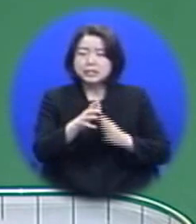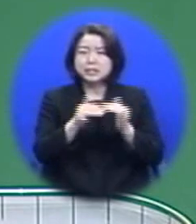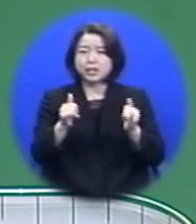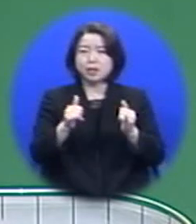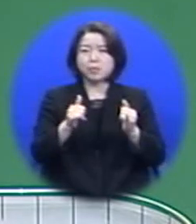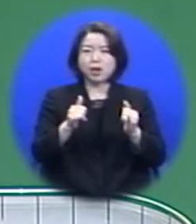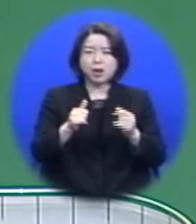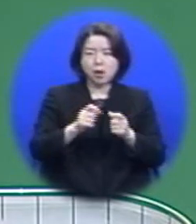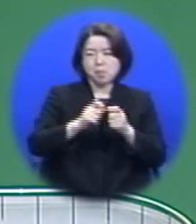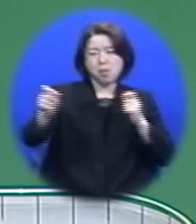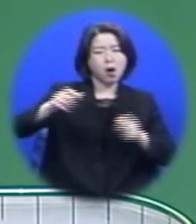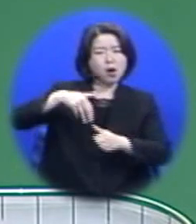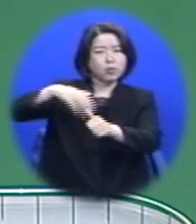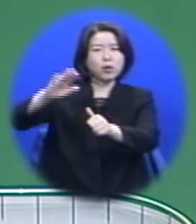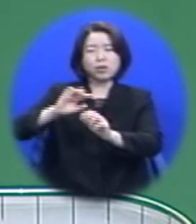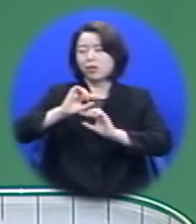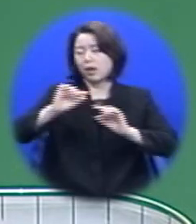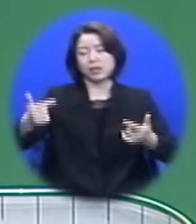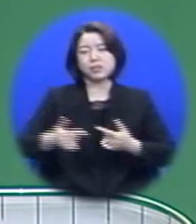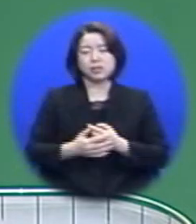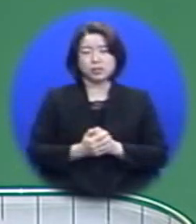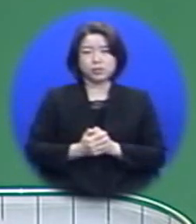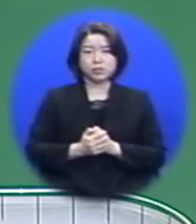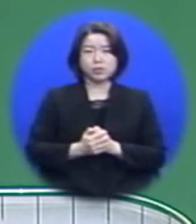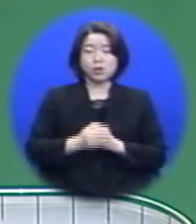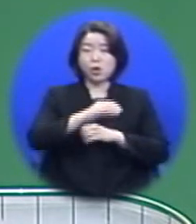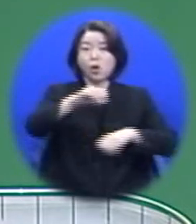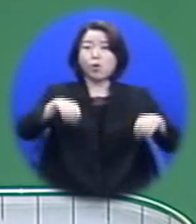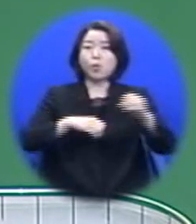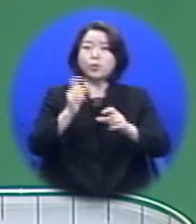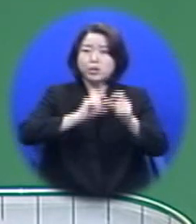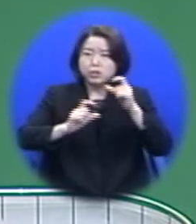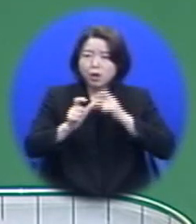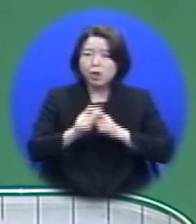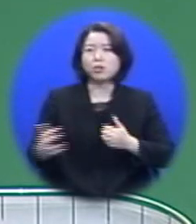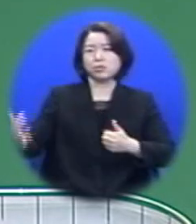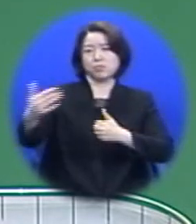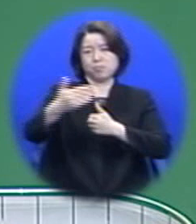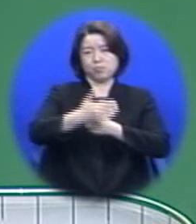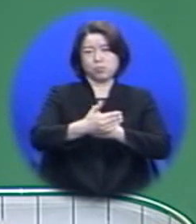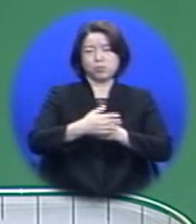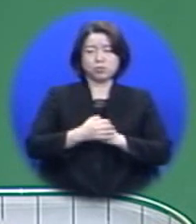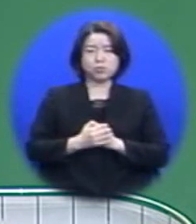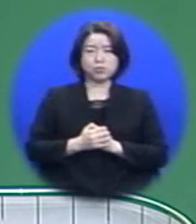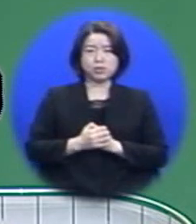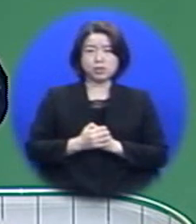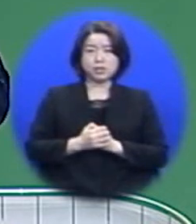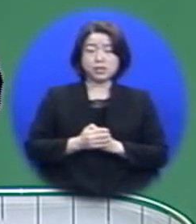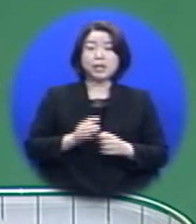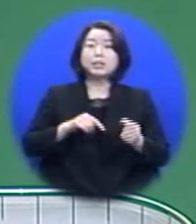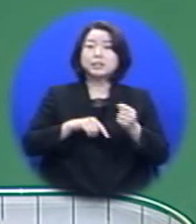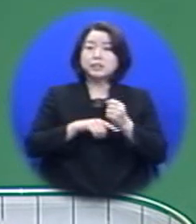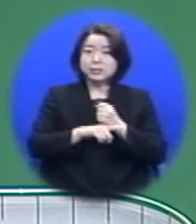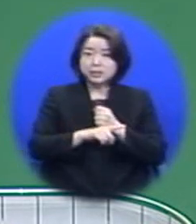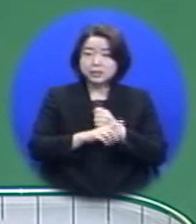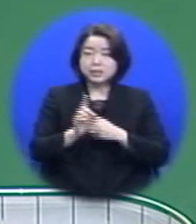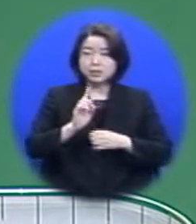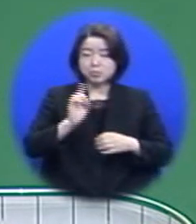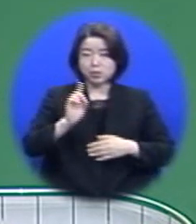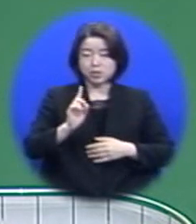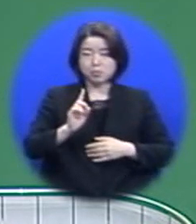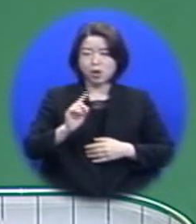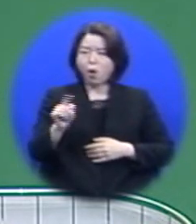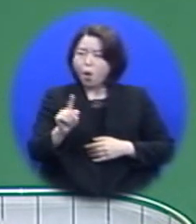멀리 내쫓아 버리는게 아닙니다 오히려 그들을 더 품는 거예요 뜻은 그들을 어떻든지